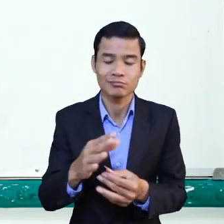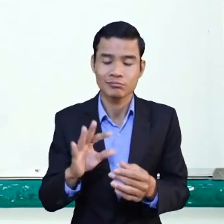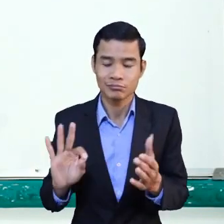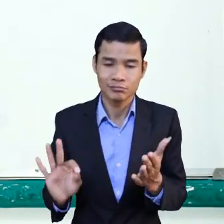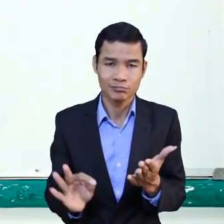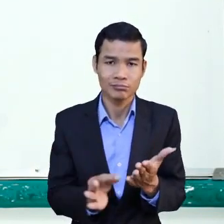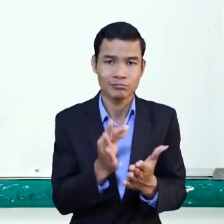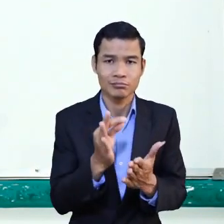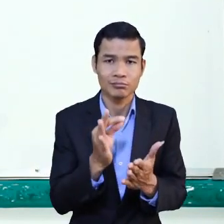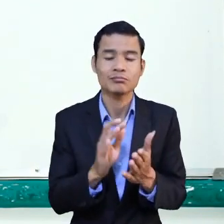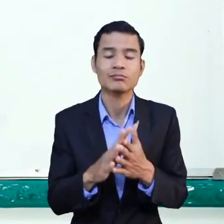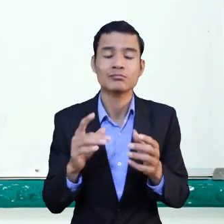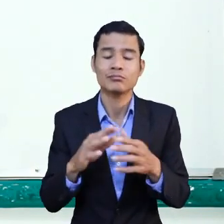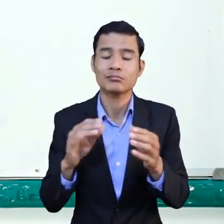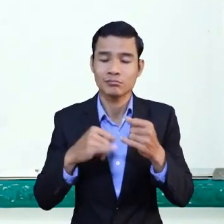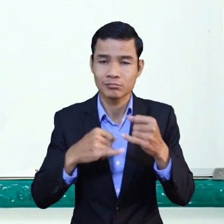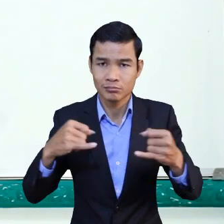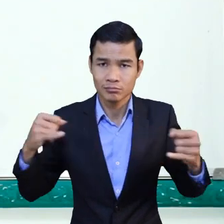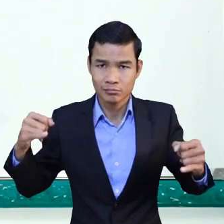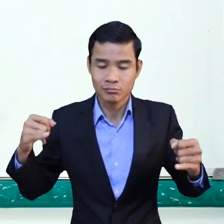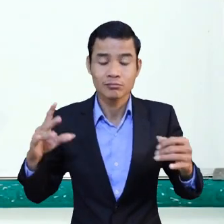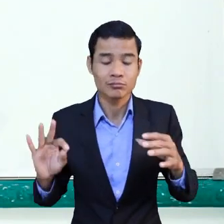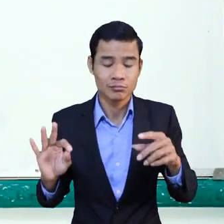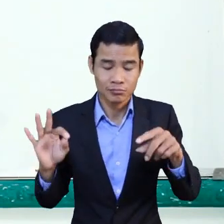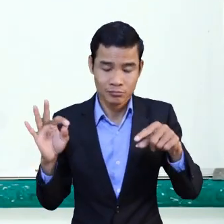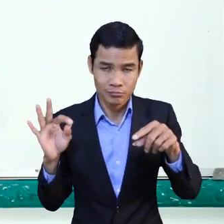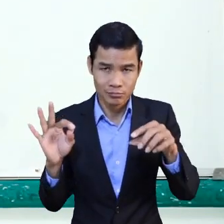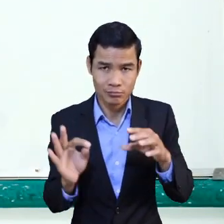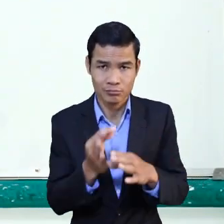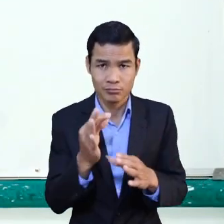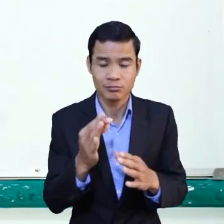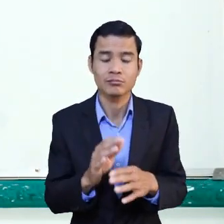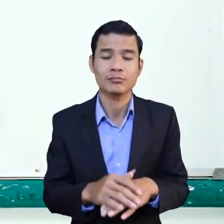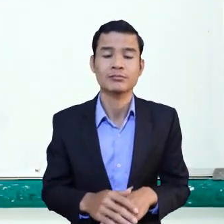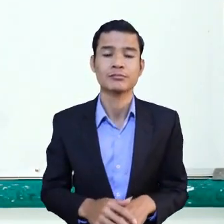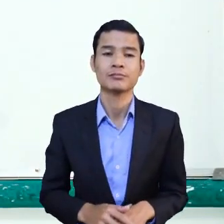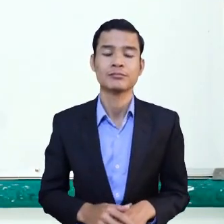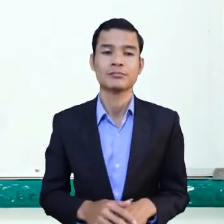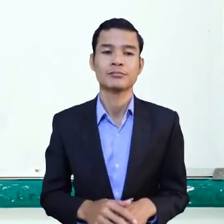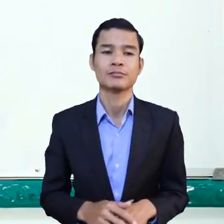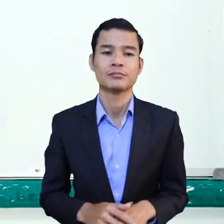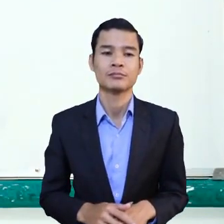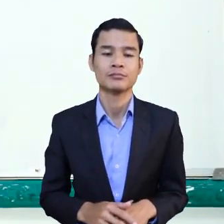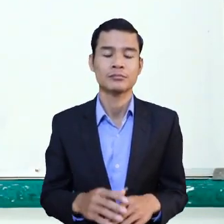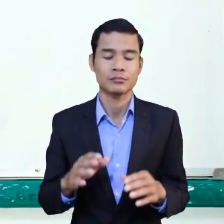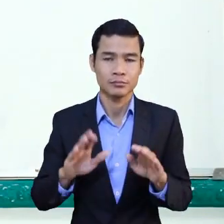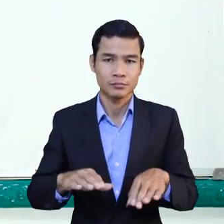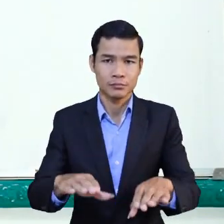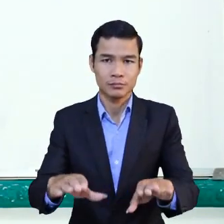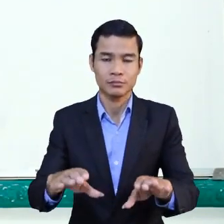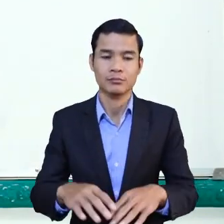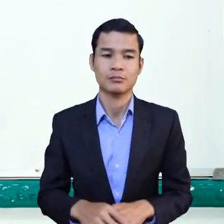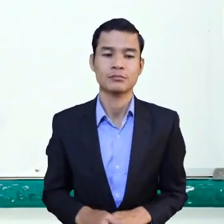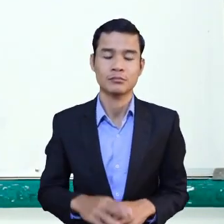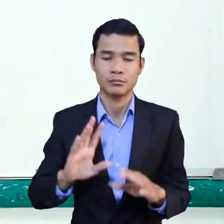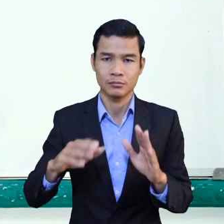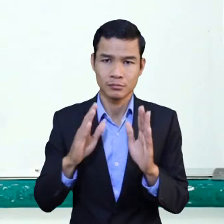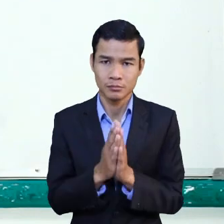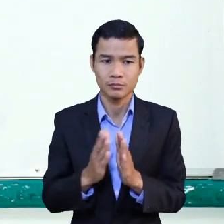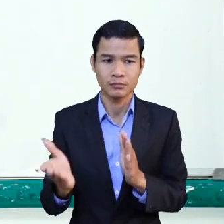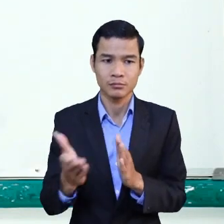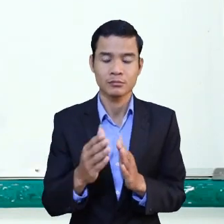ចេចាឥឡូវកូនស្ដាប់អ្នកគ្រូអានពាក្យដេម្ដងទៀតចាដេអ